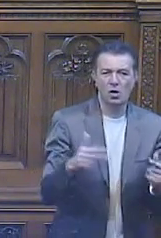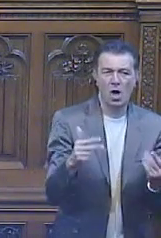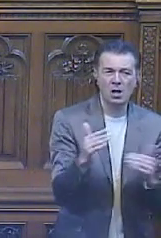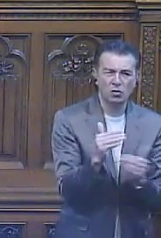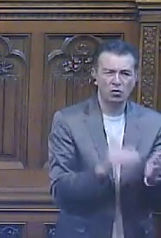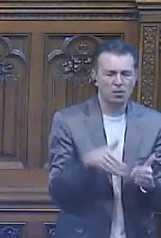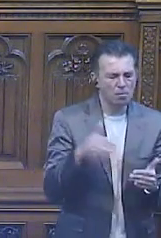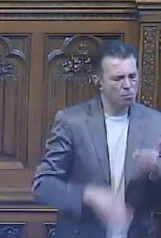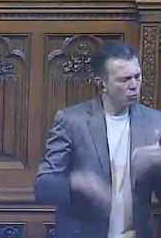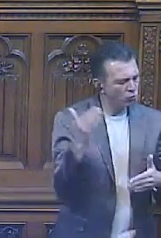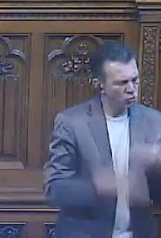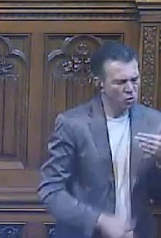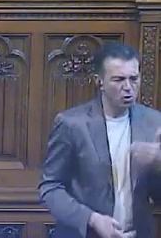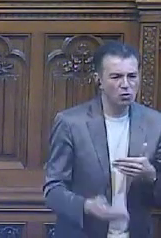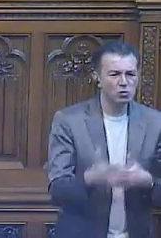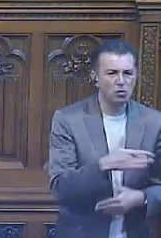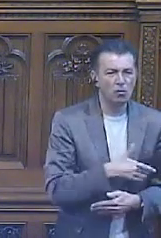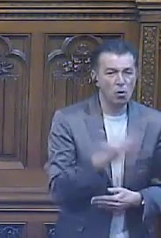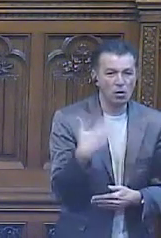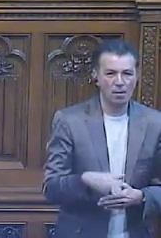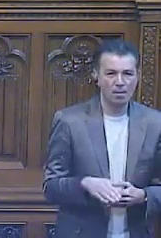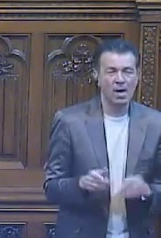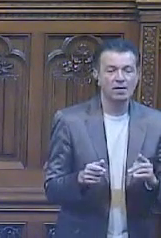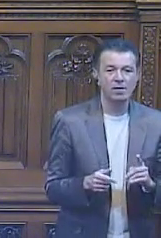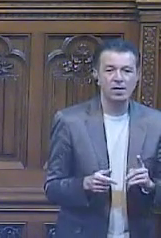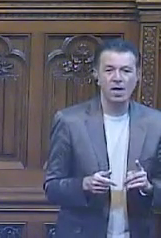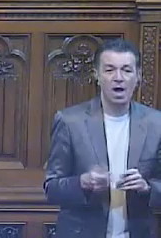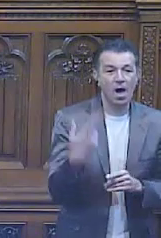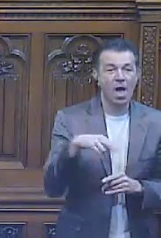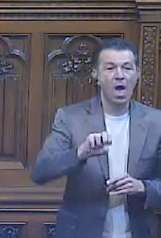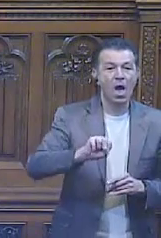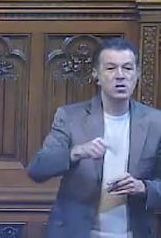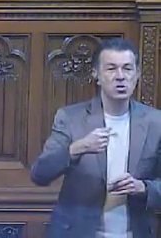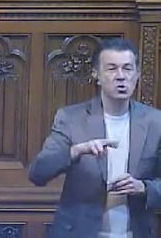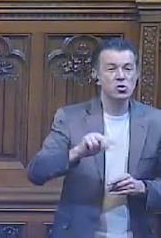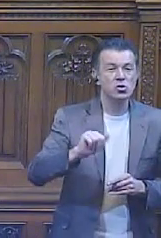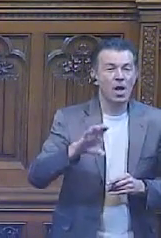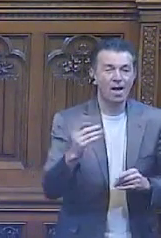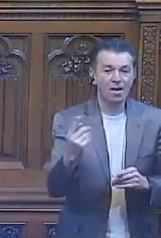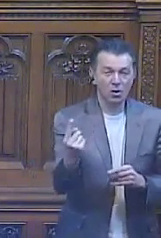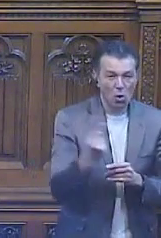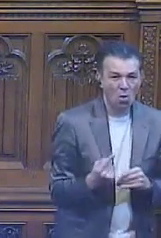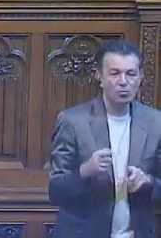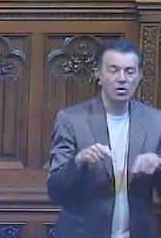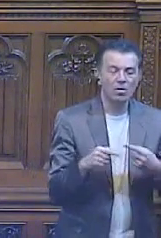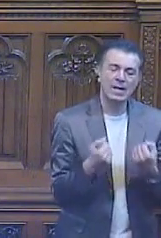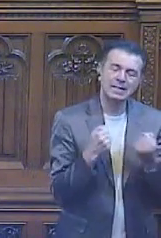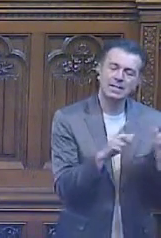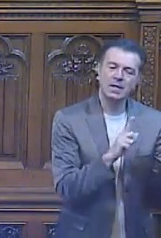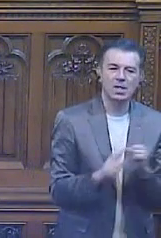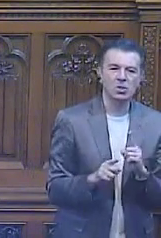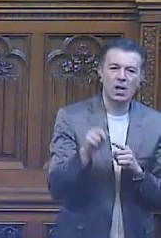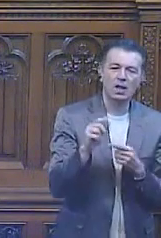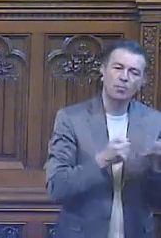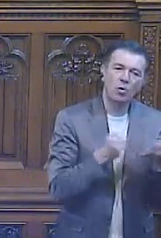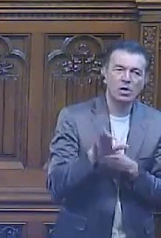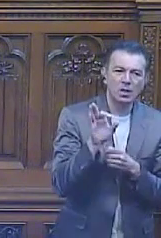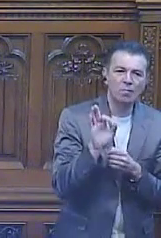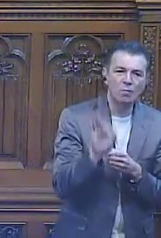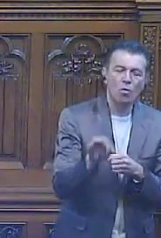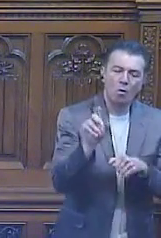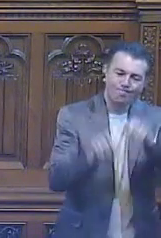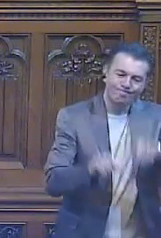ein Bürgermeister Hartzi Strache wird der Erste sein, der hier Politik für die Wiener und Wiener sicherstellt. Allein